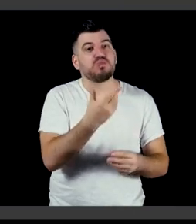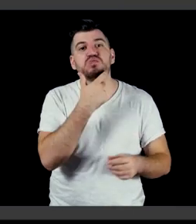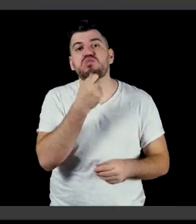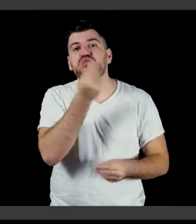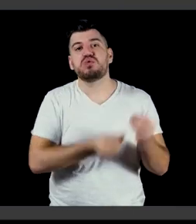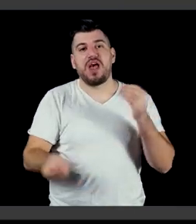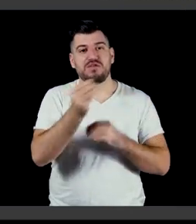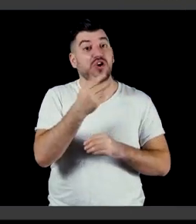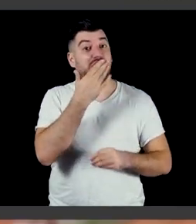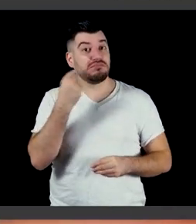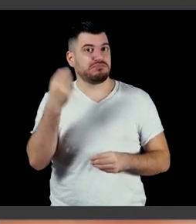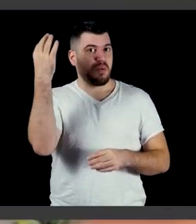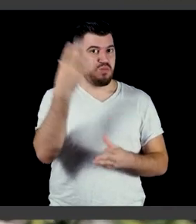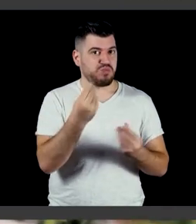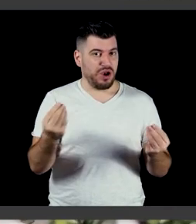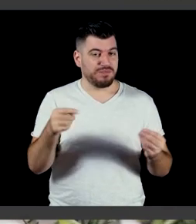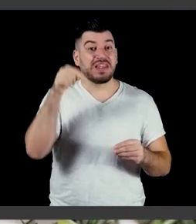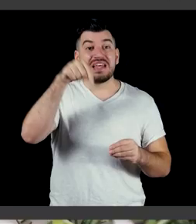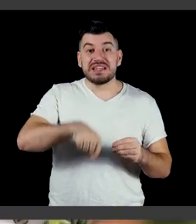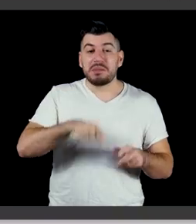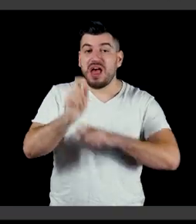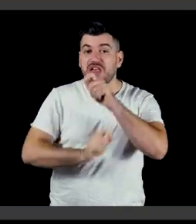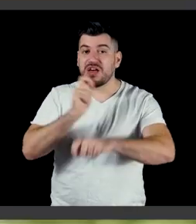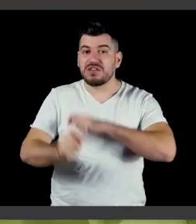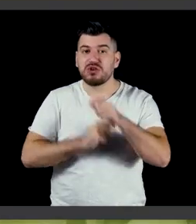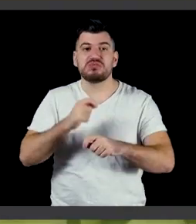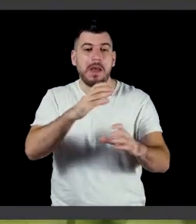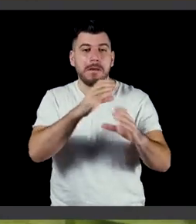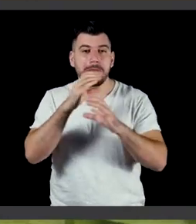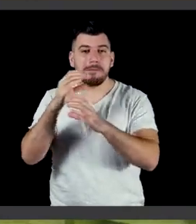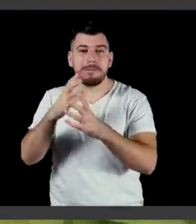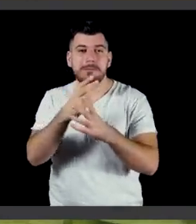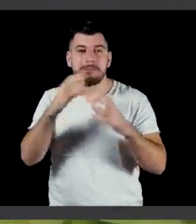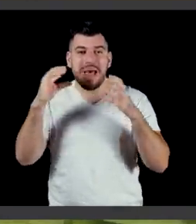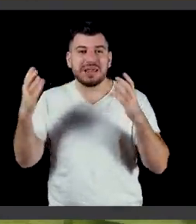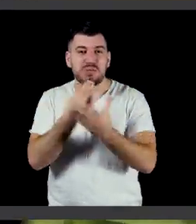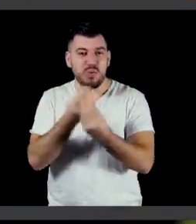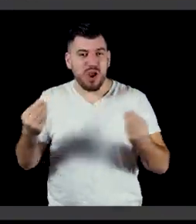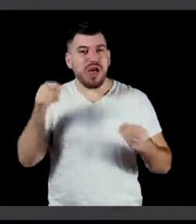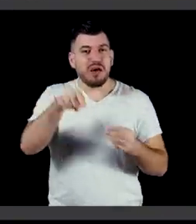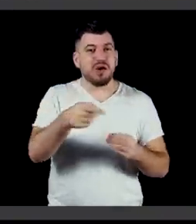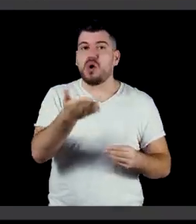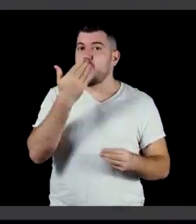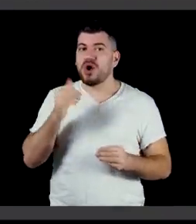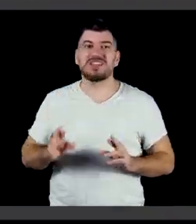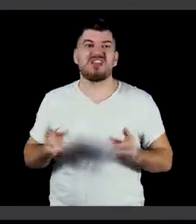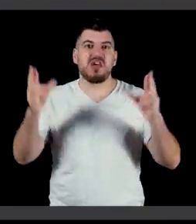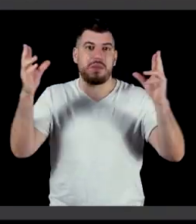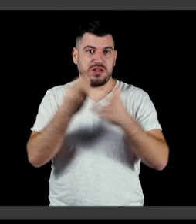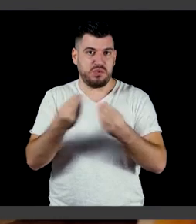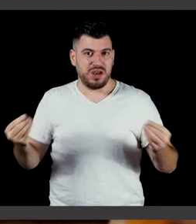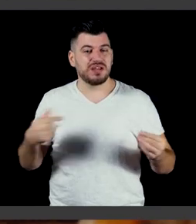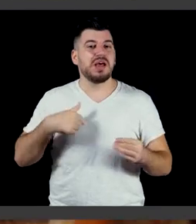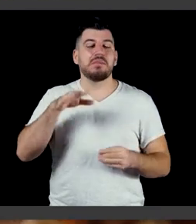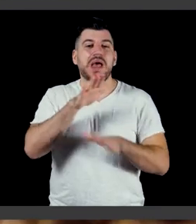πιο νόστιμο. Στο σημερινό μας Kitchen Lab θα φτιάξουμε πεντανόστιμα μπέργκερ χωρίς θερμίδες, με ψαρονέφρι, μία υπέροχη